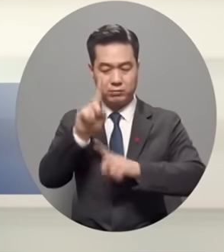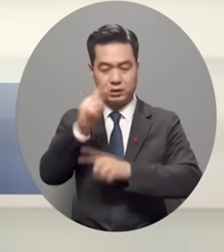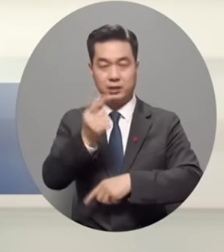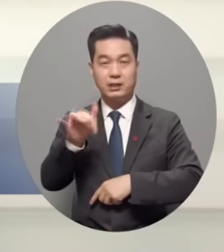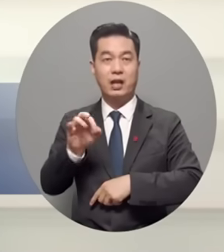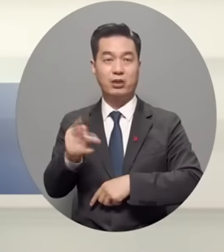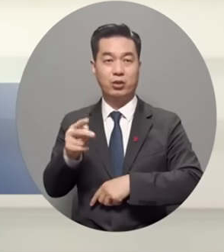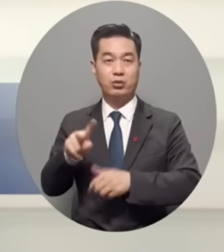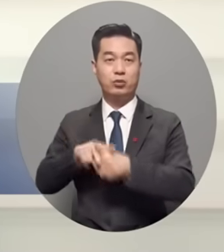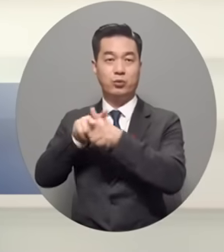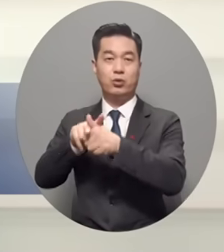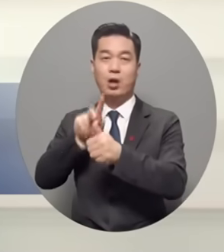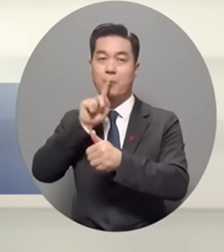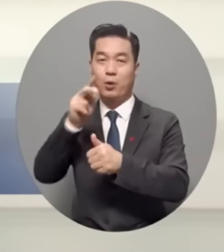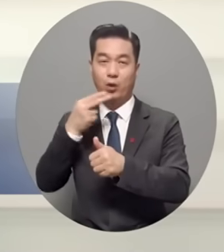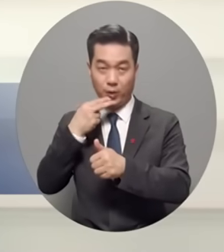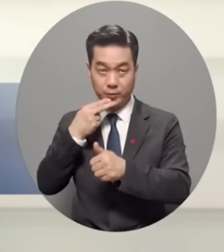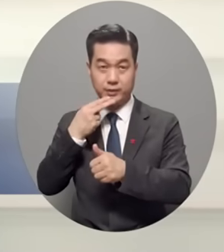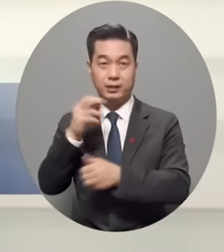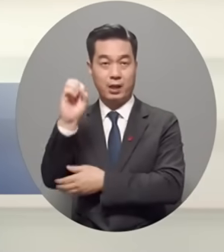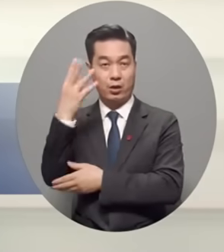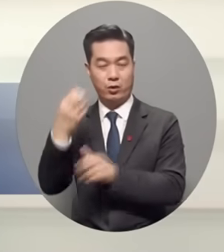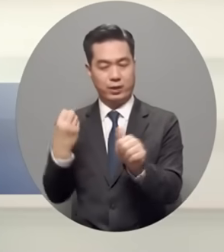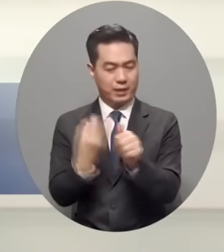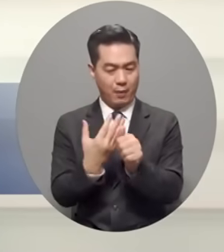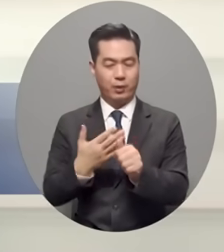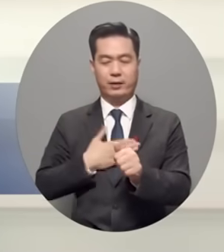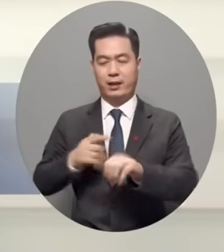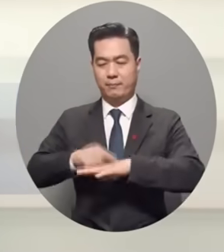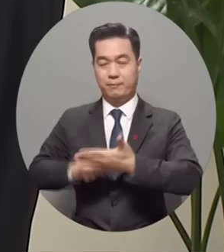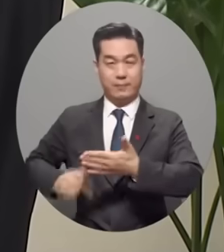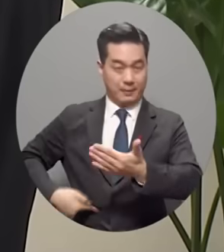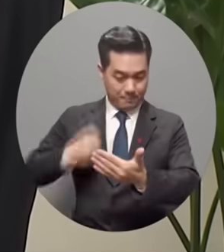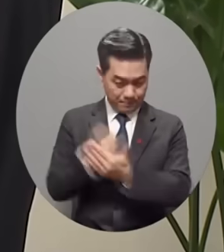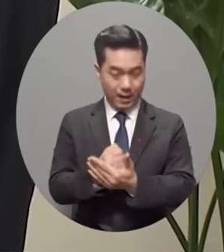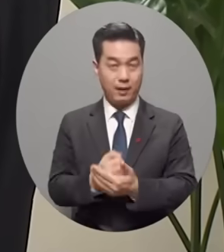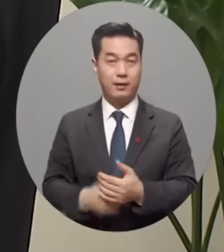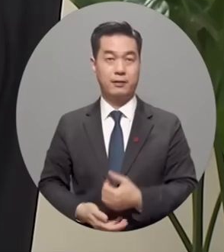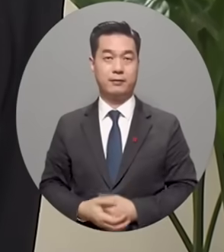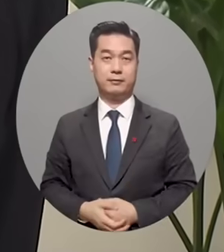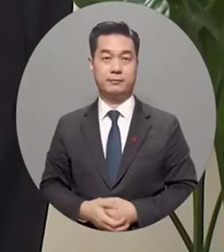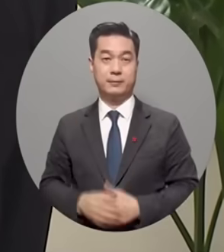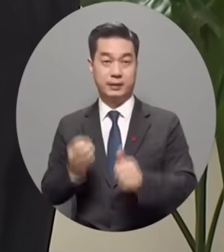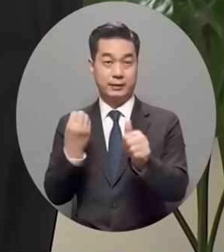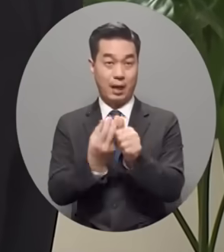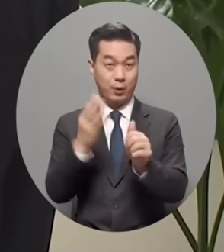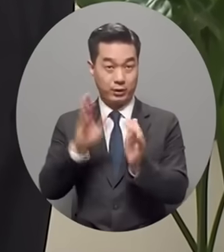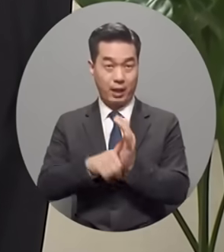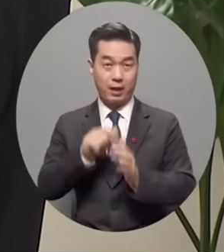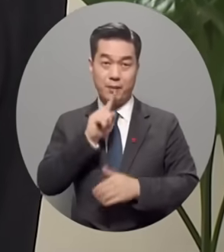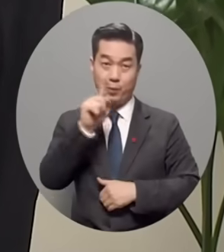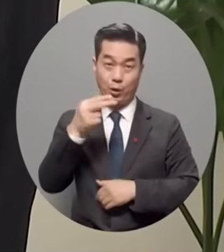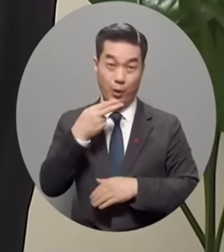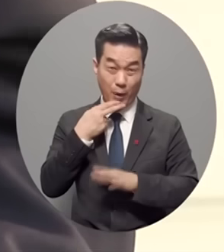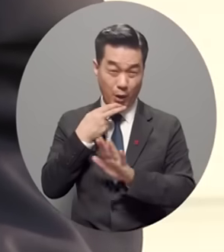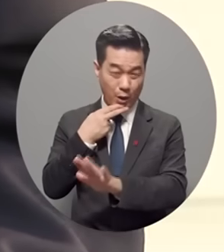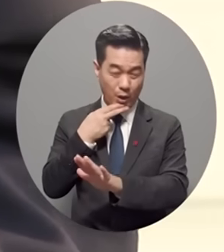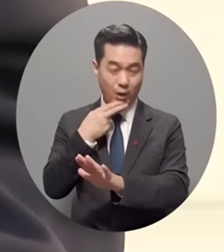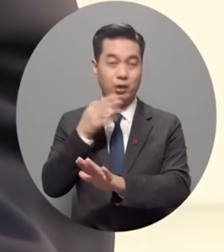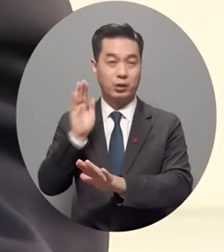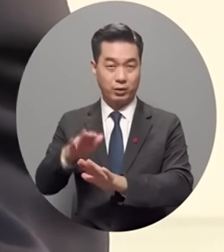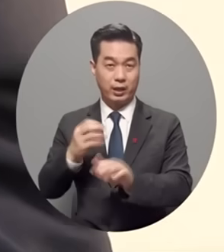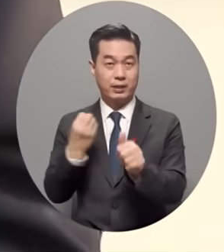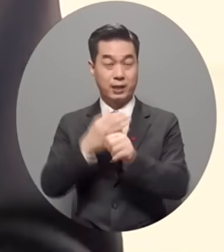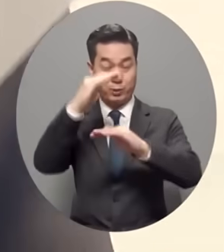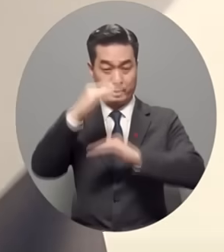않은 채 언론에 제보하기로 마음먹었습니다. 제보 당시엔 보고하지 않았다면서도 제보